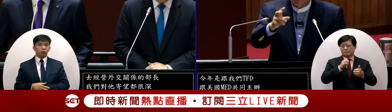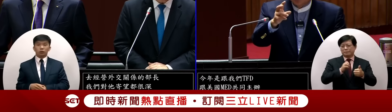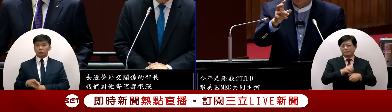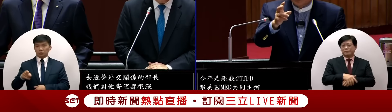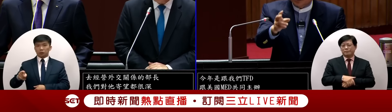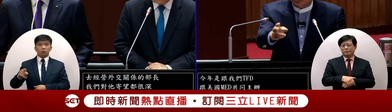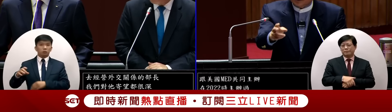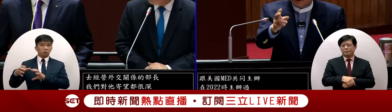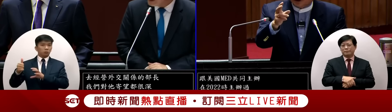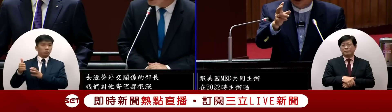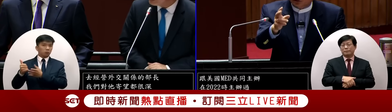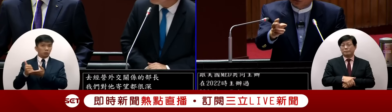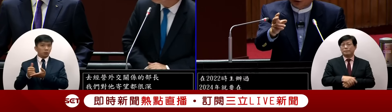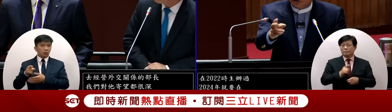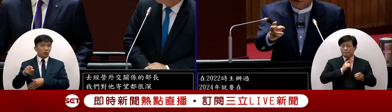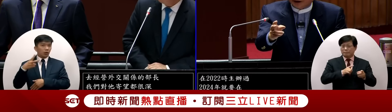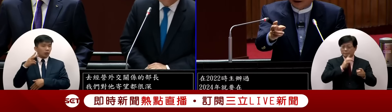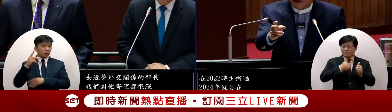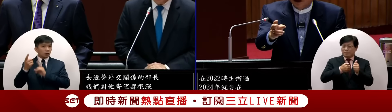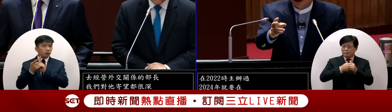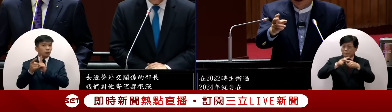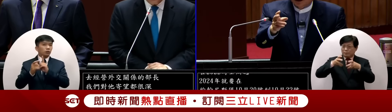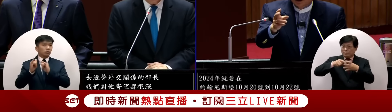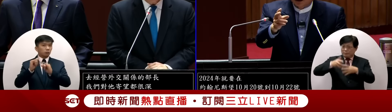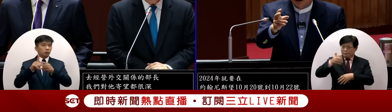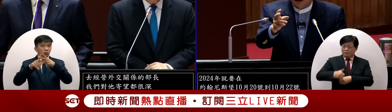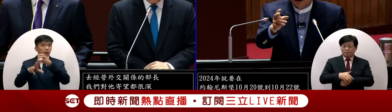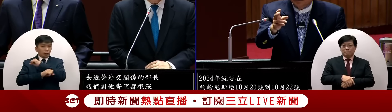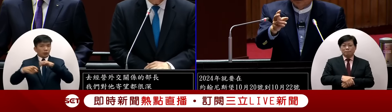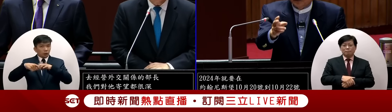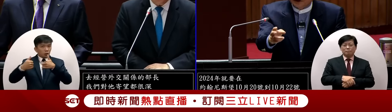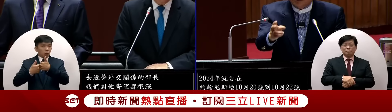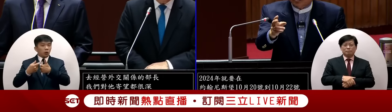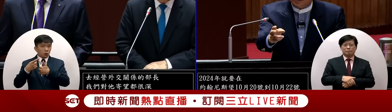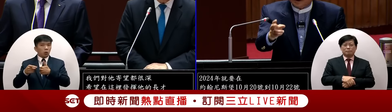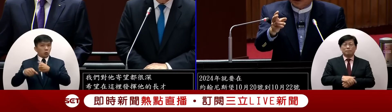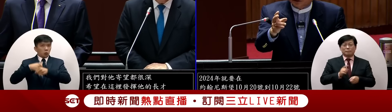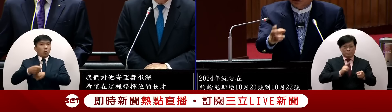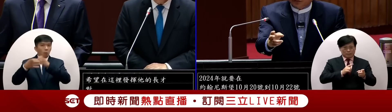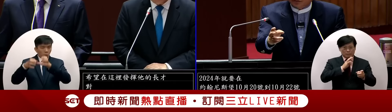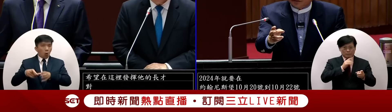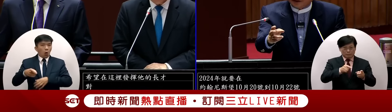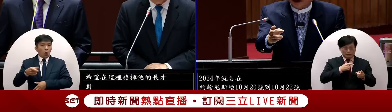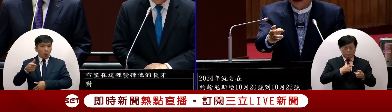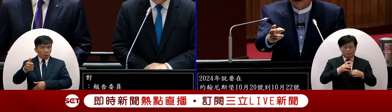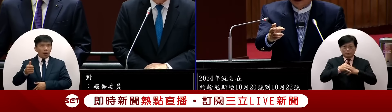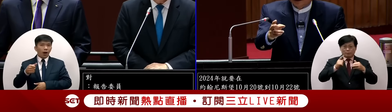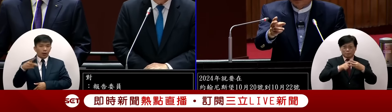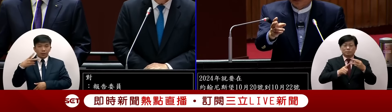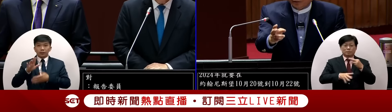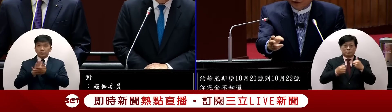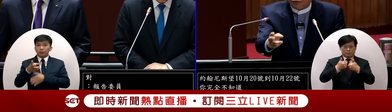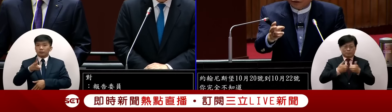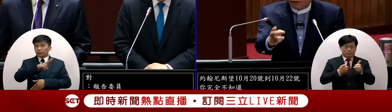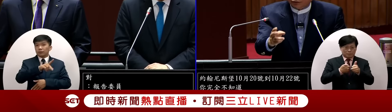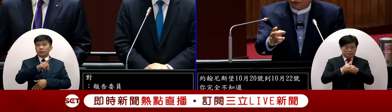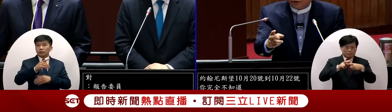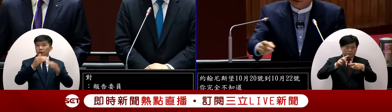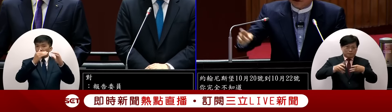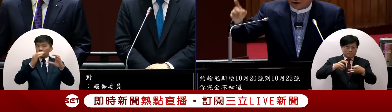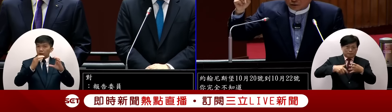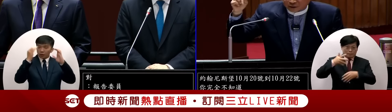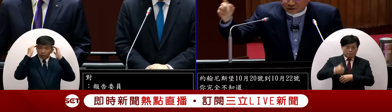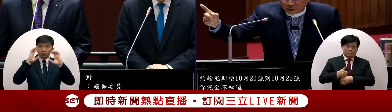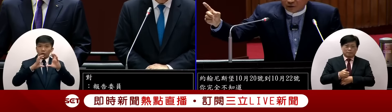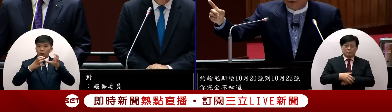身份，所以对 民主基金会的副董事长。 只能够举办很成功的这一次高峰会， 然 后来到韩国， 民主基金会副董